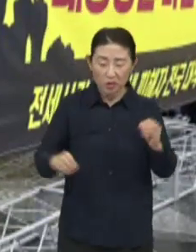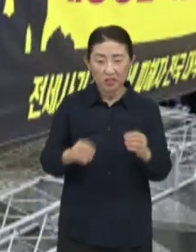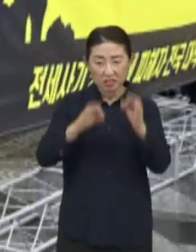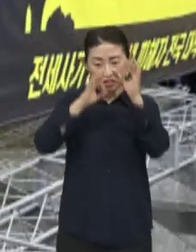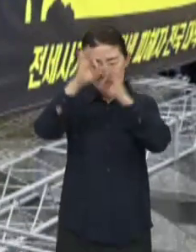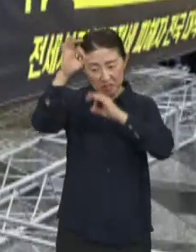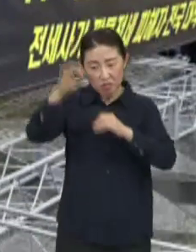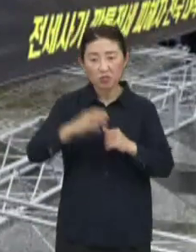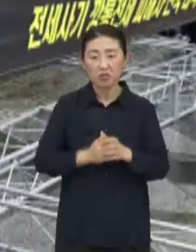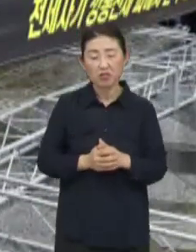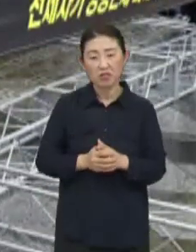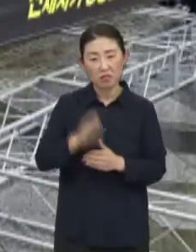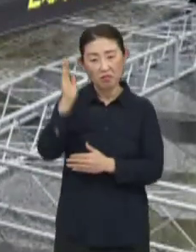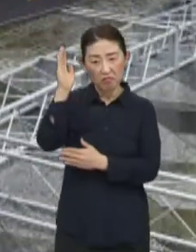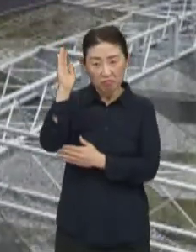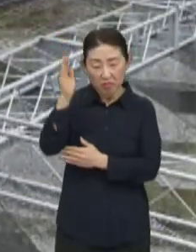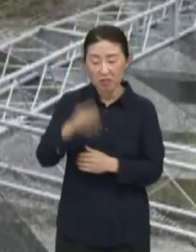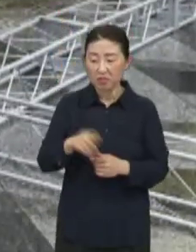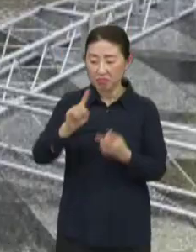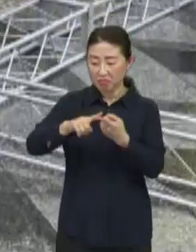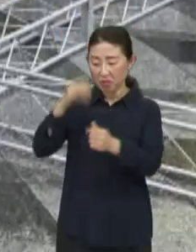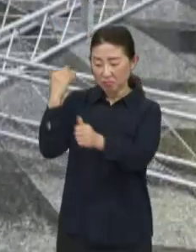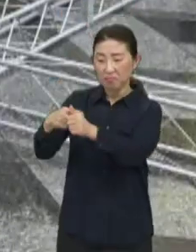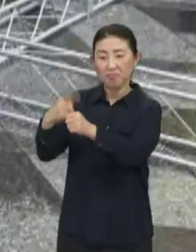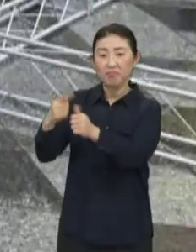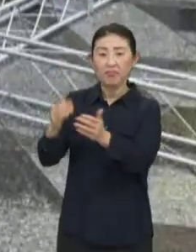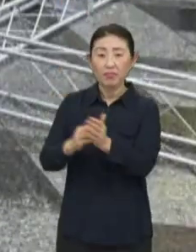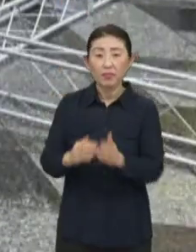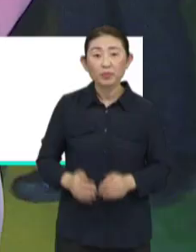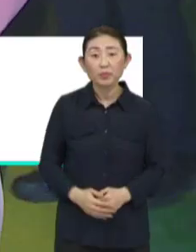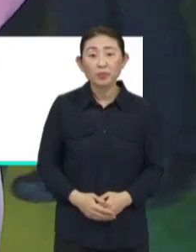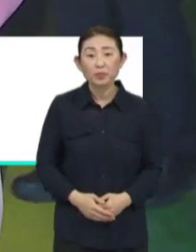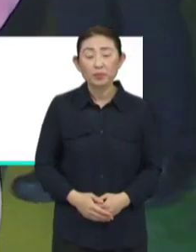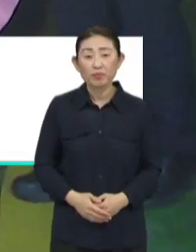나쁜 선례가 될 것이라고 비판했습니다.